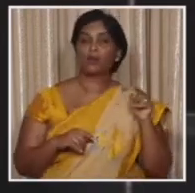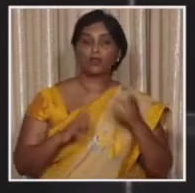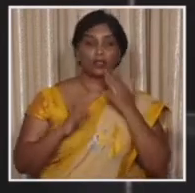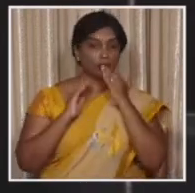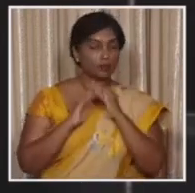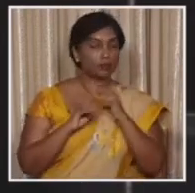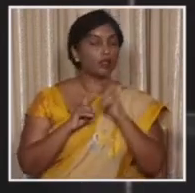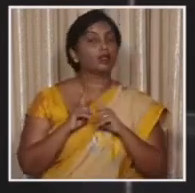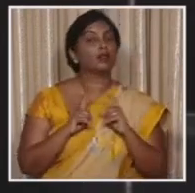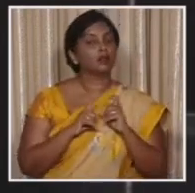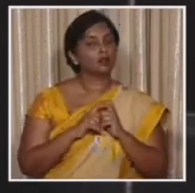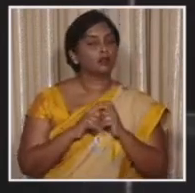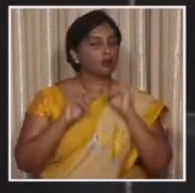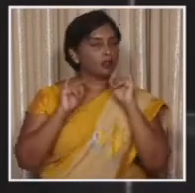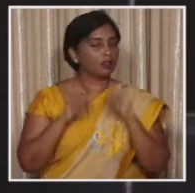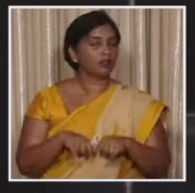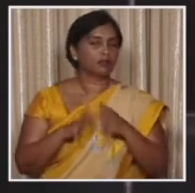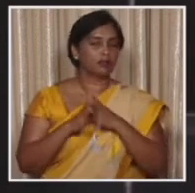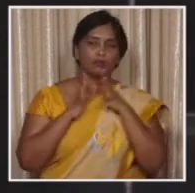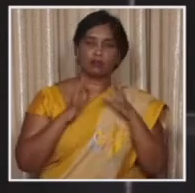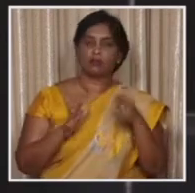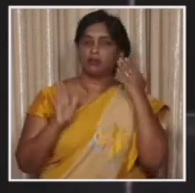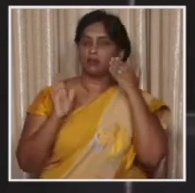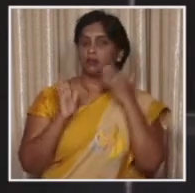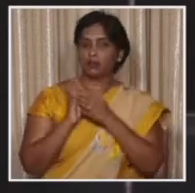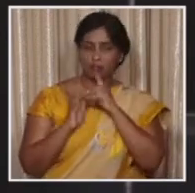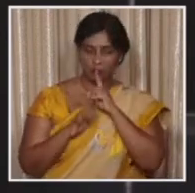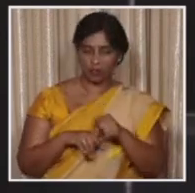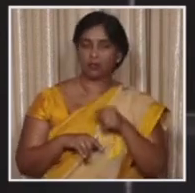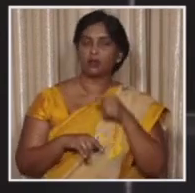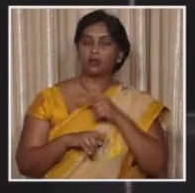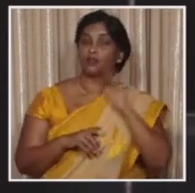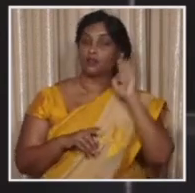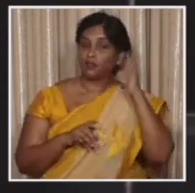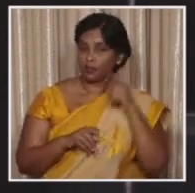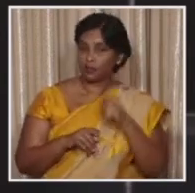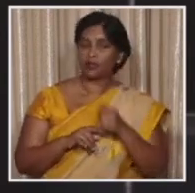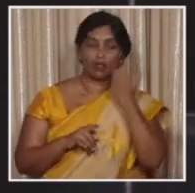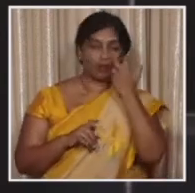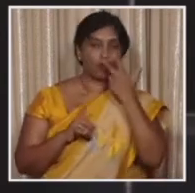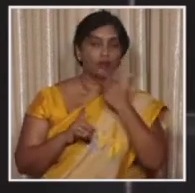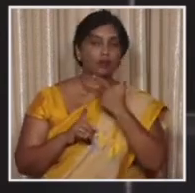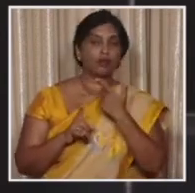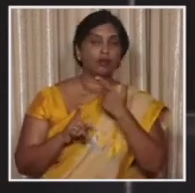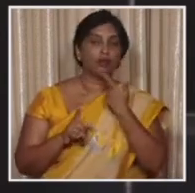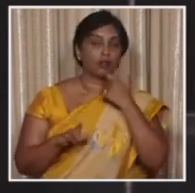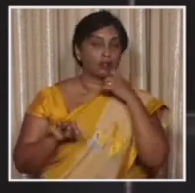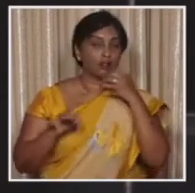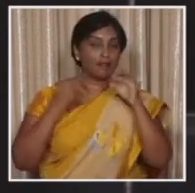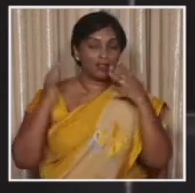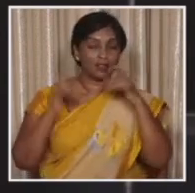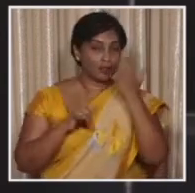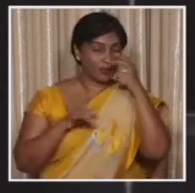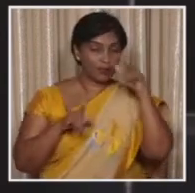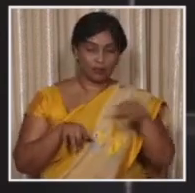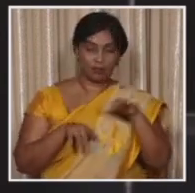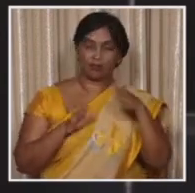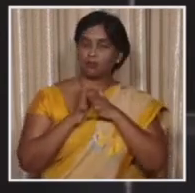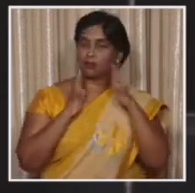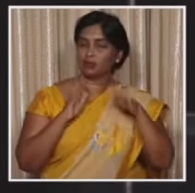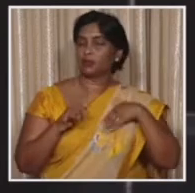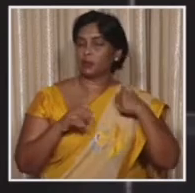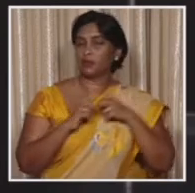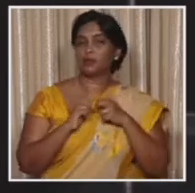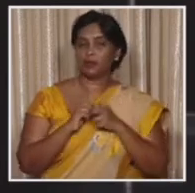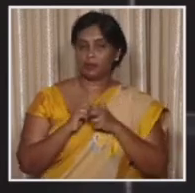පාසල් අධ්‍යාපනයේ අත්හැරීමේ ප්‍රවණතාව ගැන ඔවුන් කරුණු පැහැදිලි කළා. විශේෂයෙන්ම කළුතර වතු ආශ්‍රිත දරුවන් මුහුණ දෙන ප්‍රධාන ගැටලුවක්